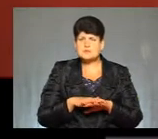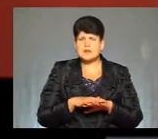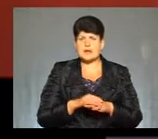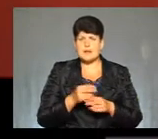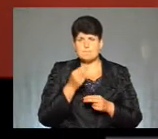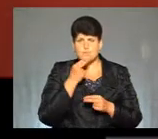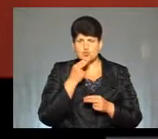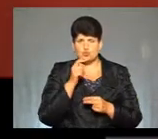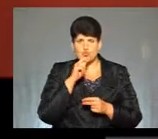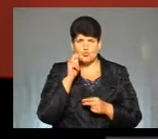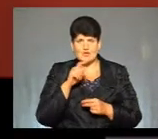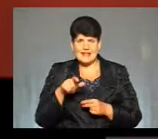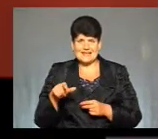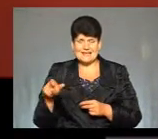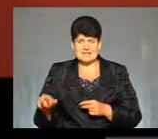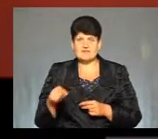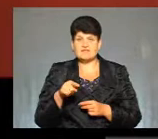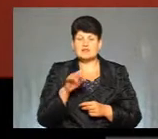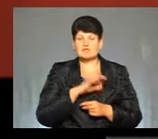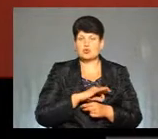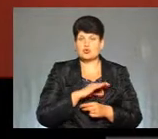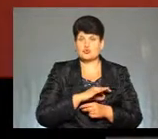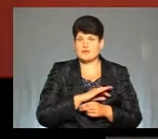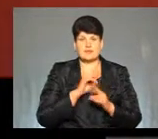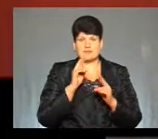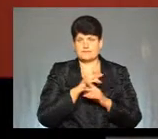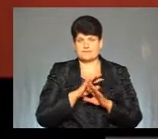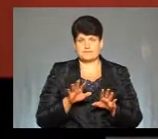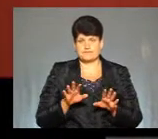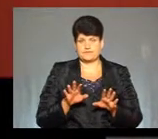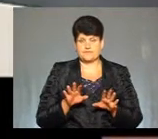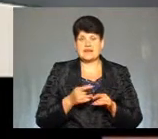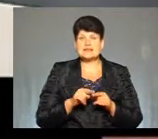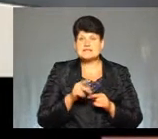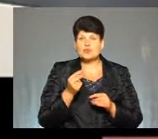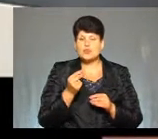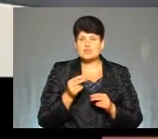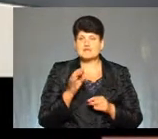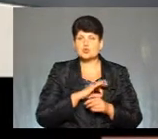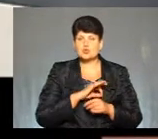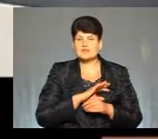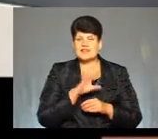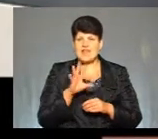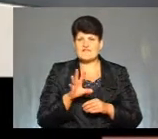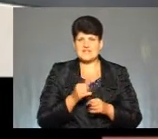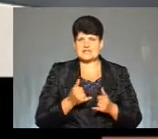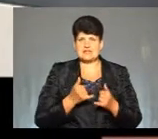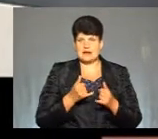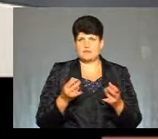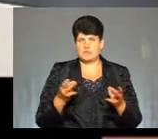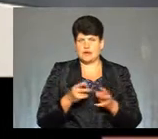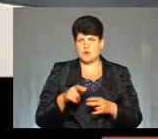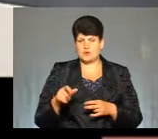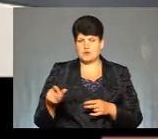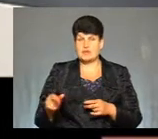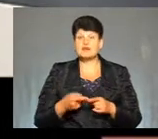продукт українців, він використовується нераціонально. Ці кошти використовуються не всі для потреб людей, і в